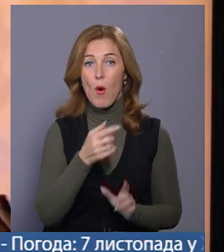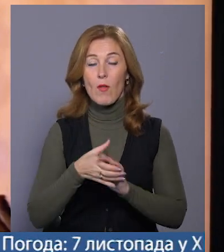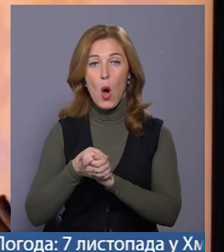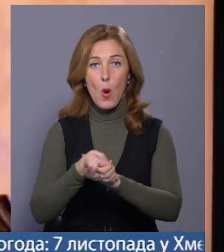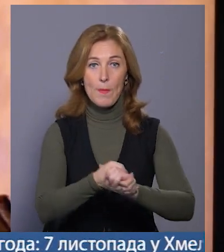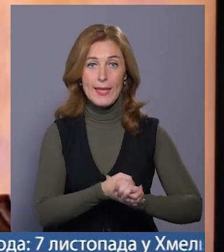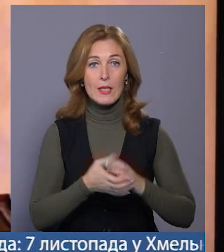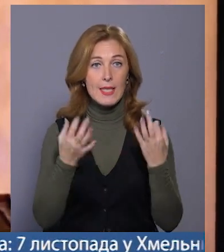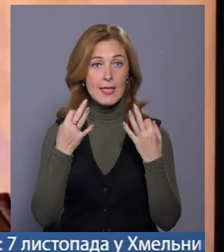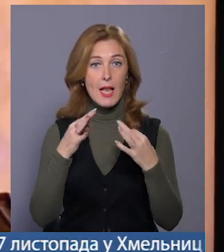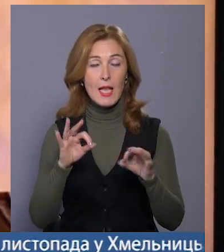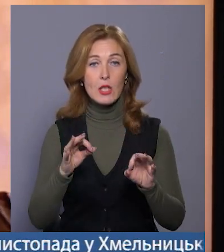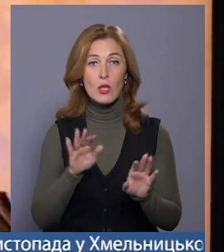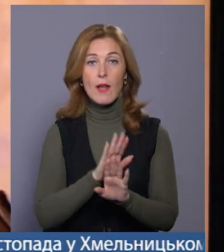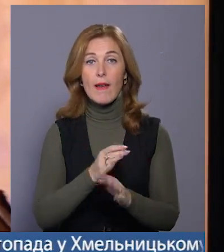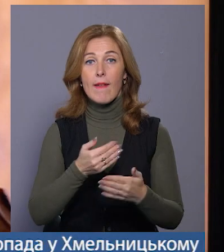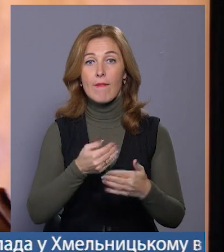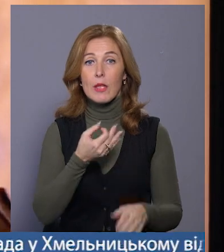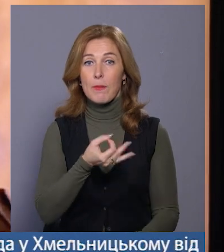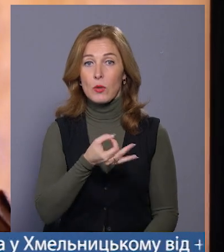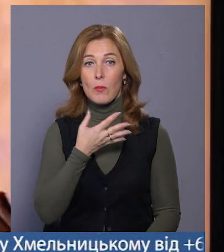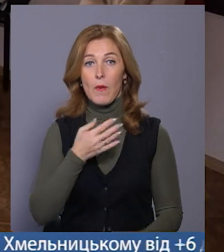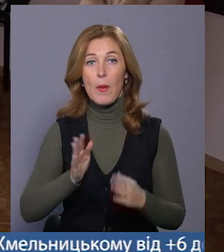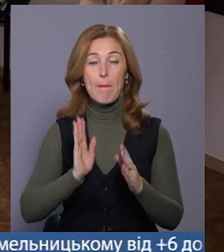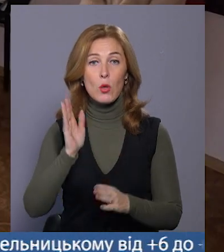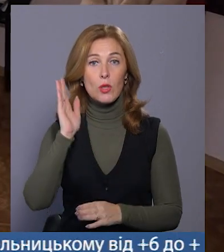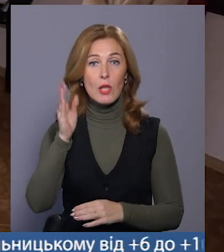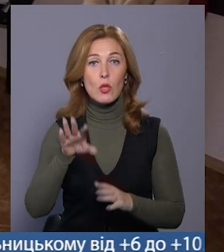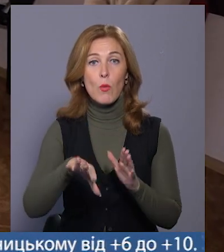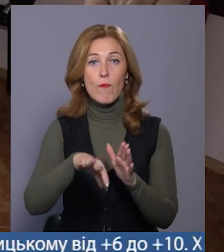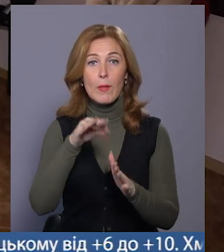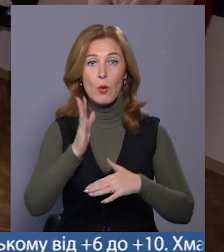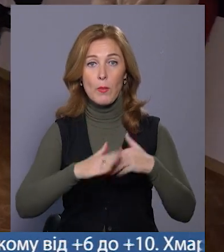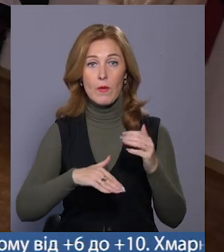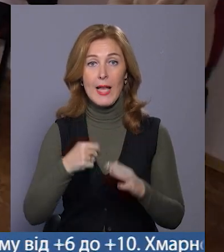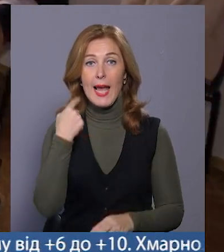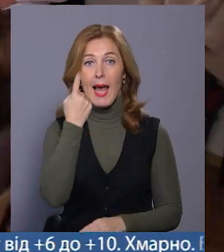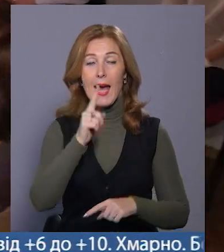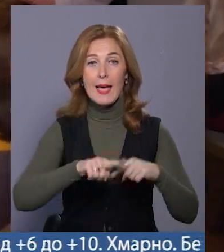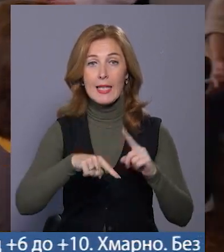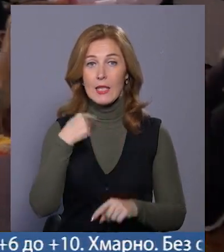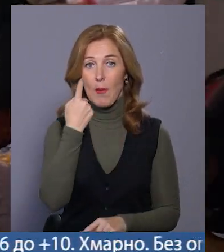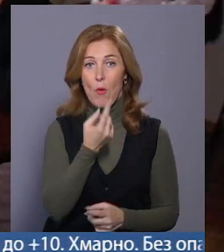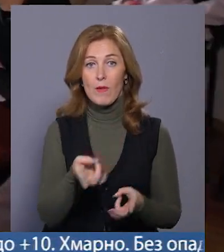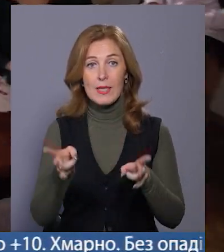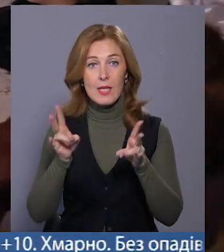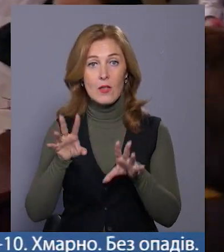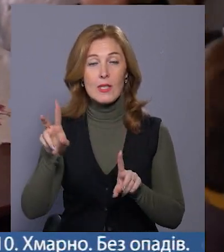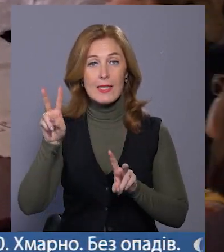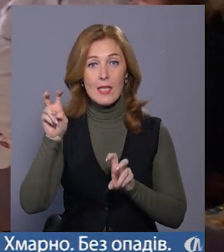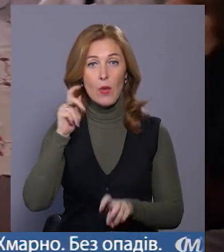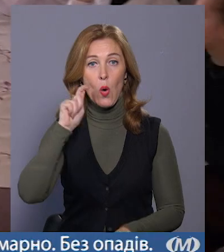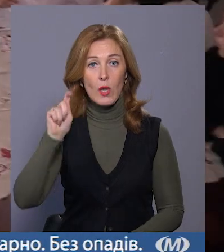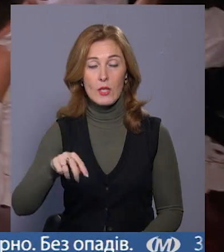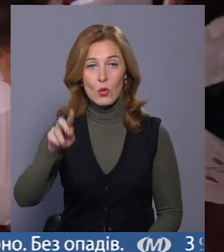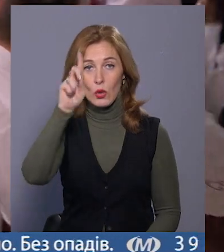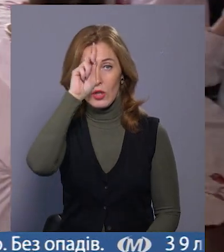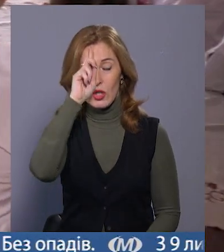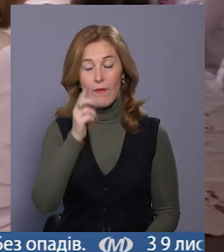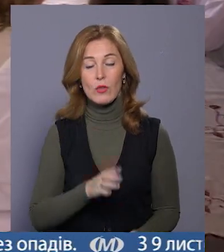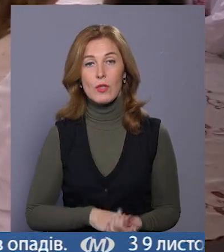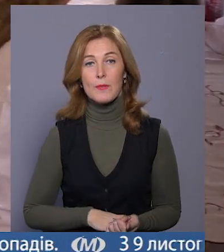від уподобань та подальшого вибору професії, рідна мова залишатиметься головним оберегом та символом української державності. Ну ж,